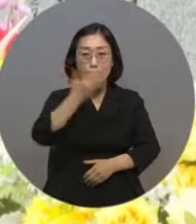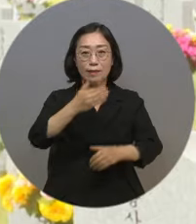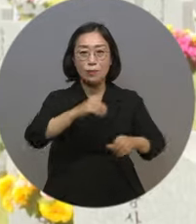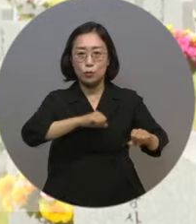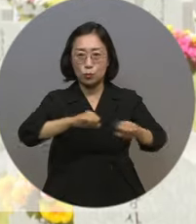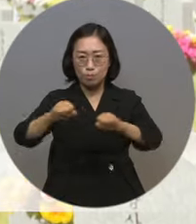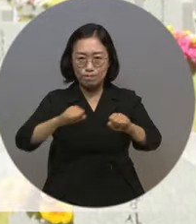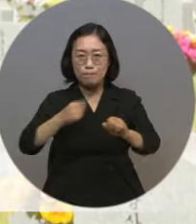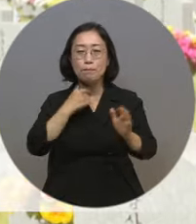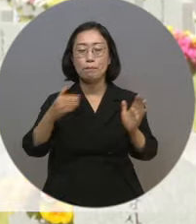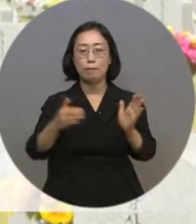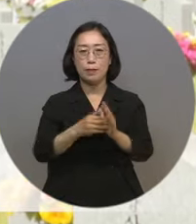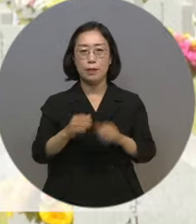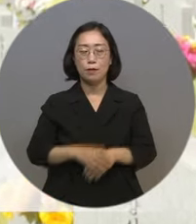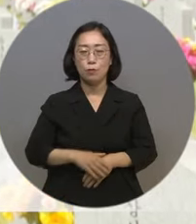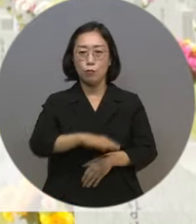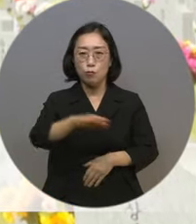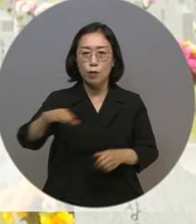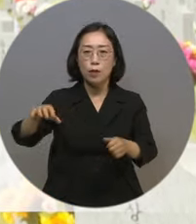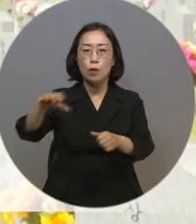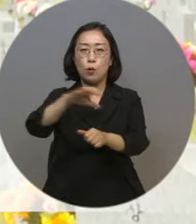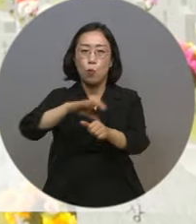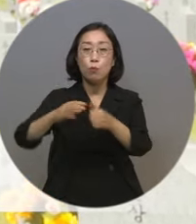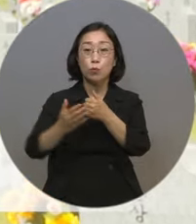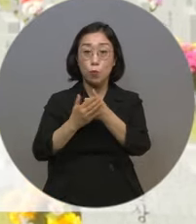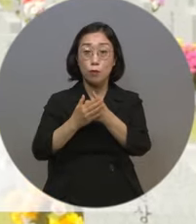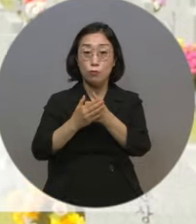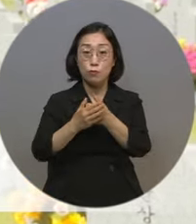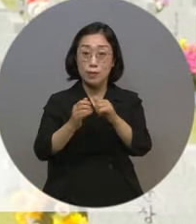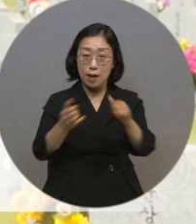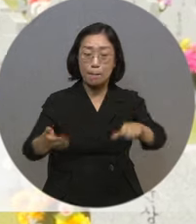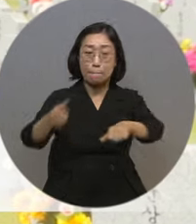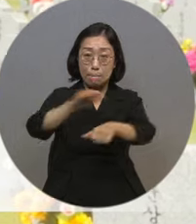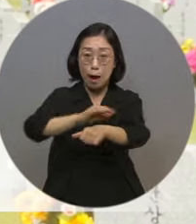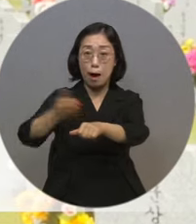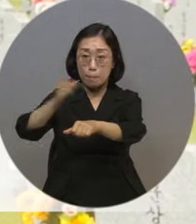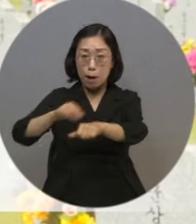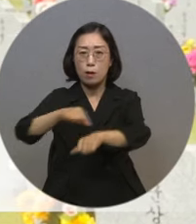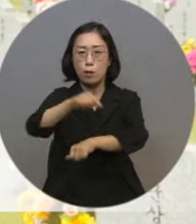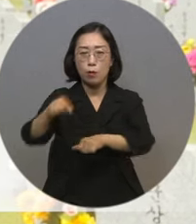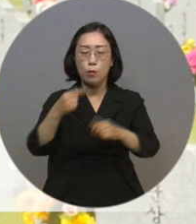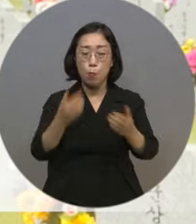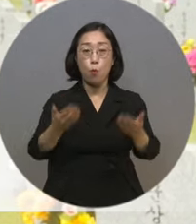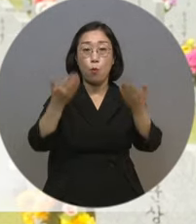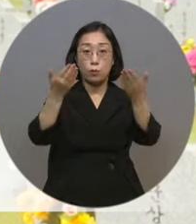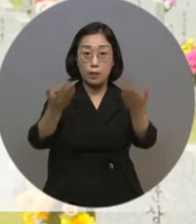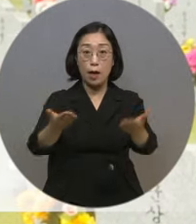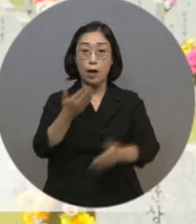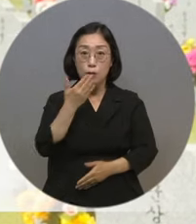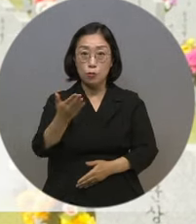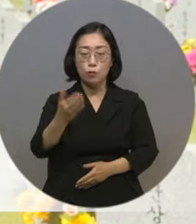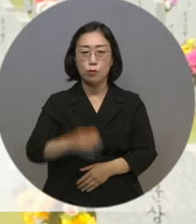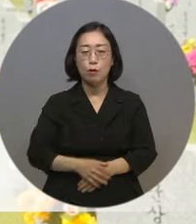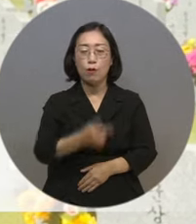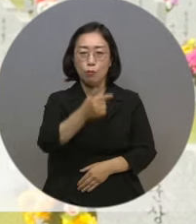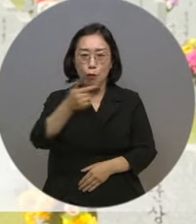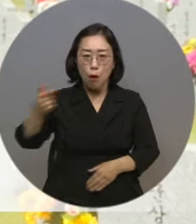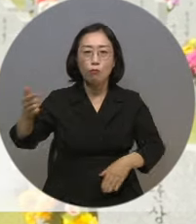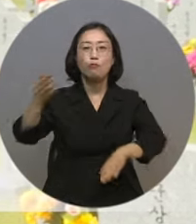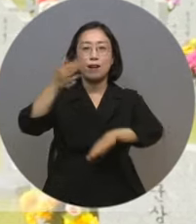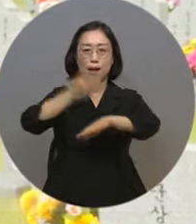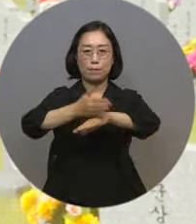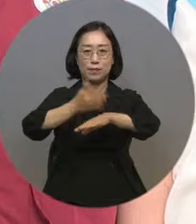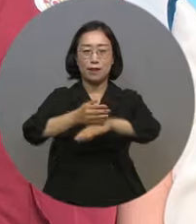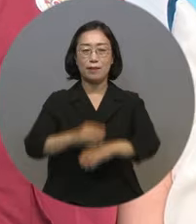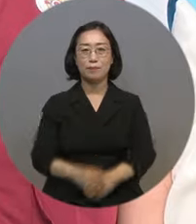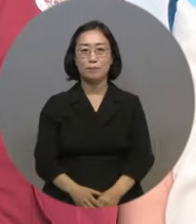실시하였습니다. 이렇게 나라를 지켜주신 분들을 위해서 저희가 봉사할 수 있는 기회가 주어져가지고 너무 감사하게